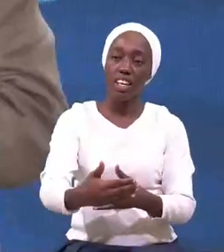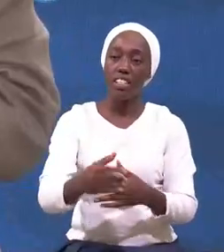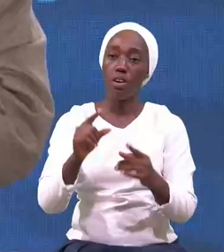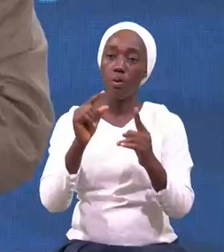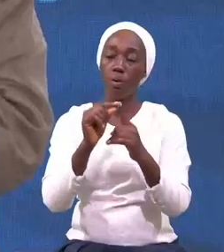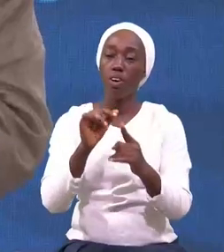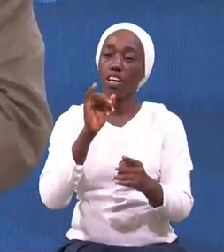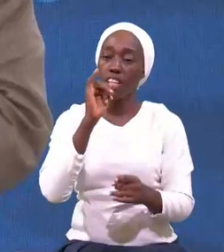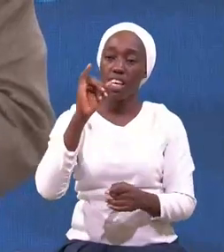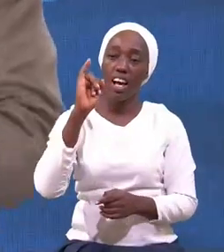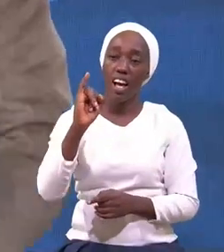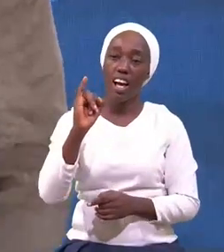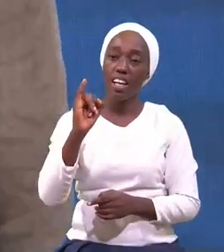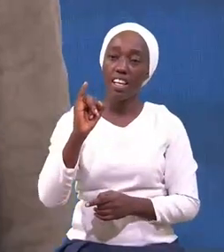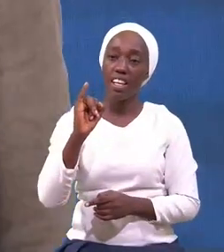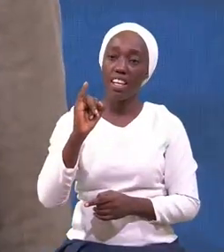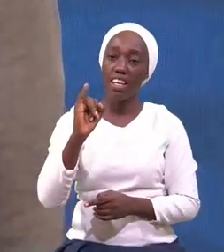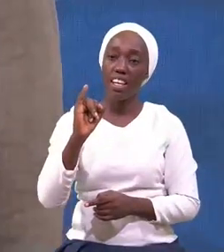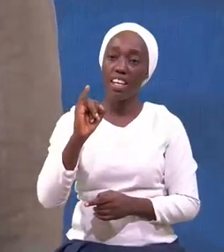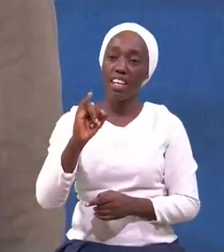Le mot suivant, c'est I.